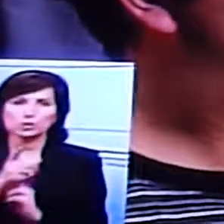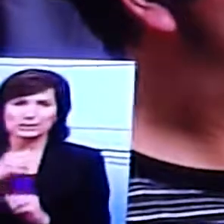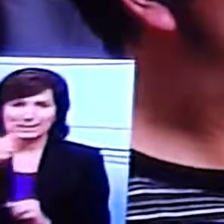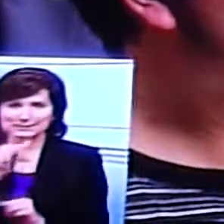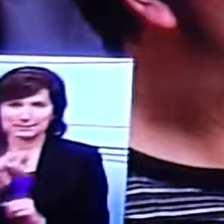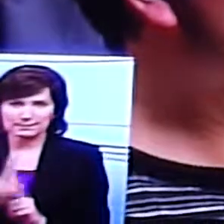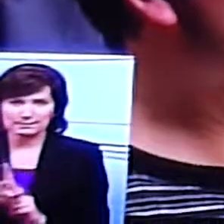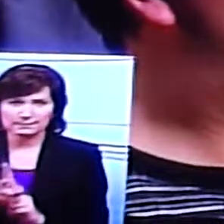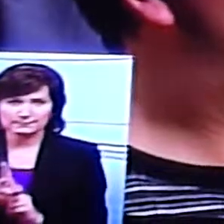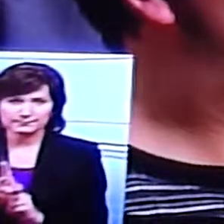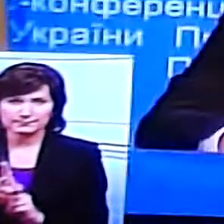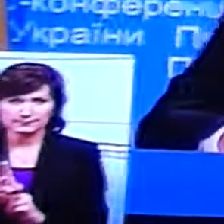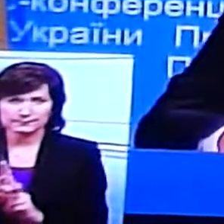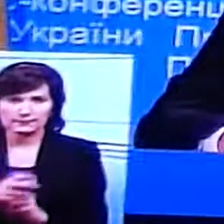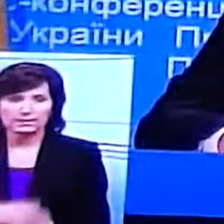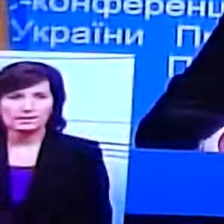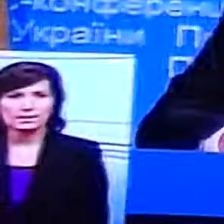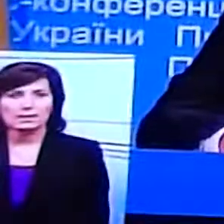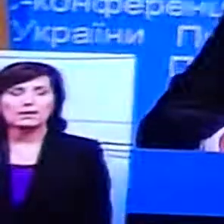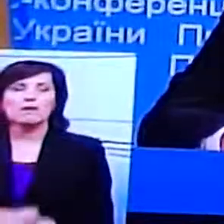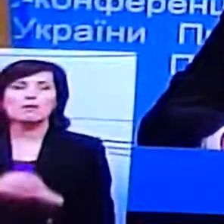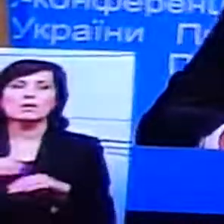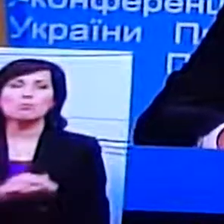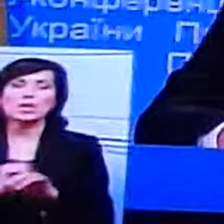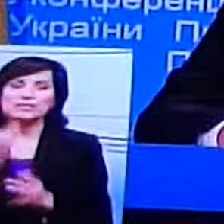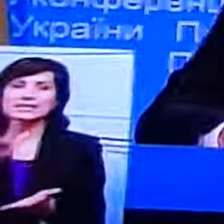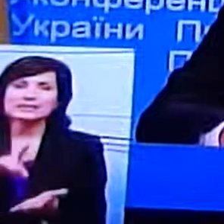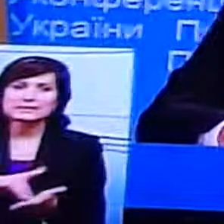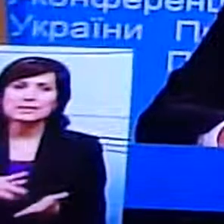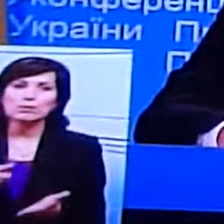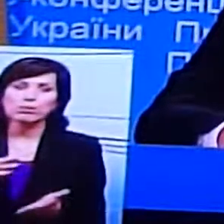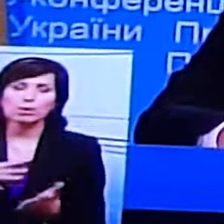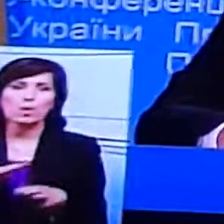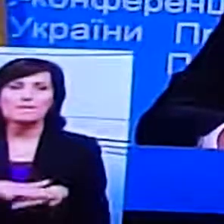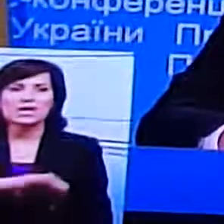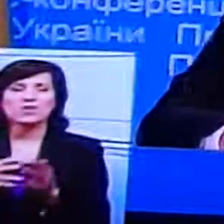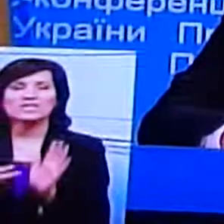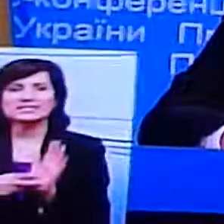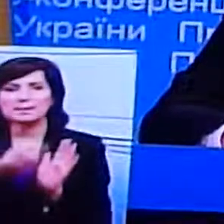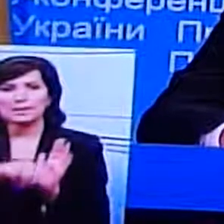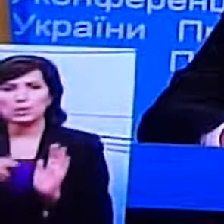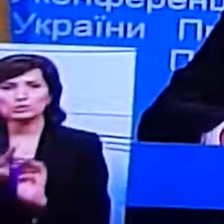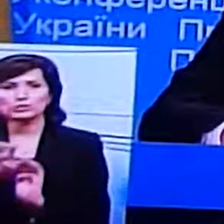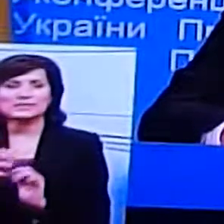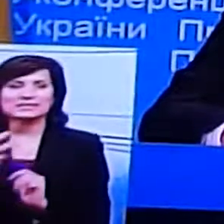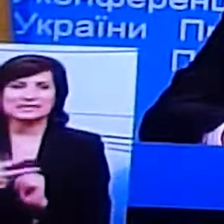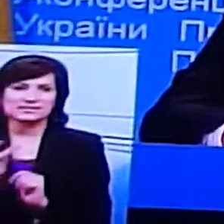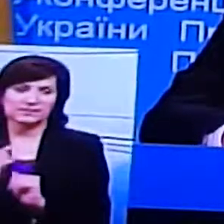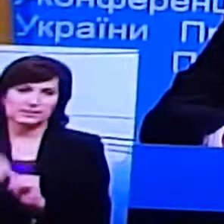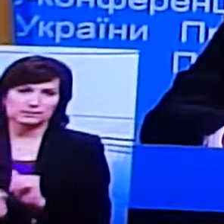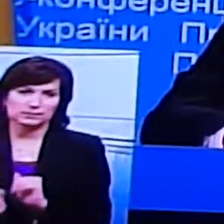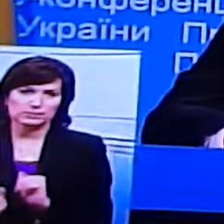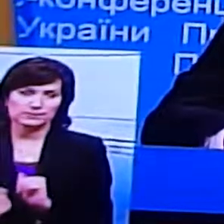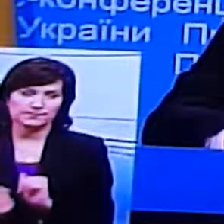рік. 12-й рік. Благодійні цілі було прораховано 7 мільйонів 432